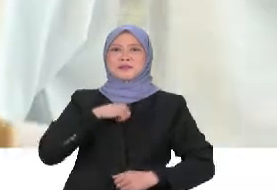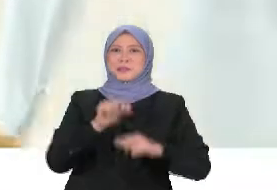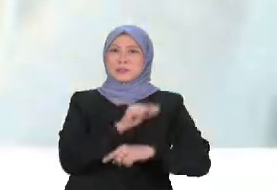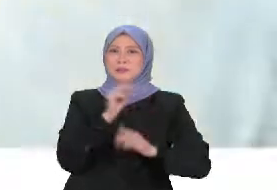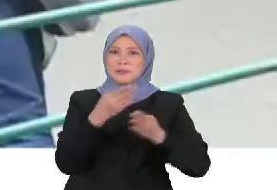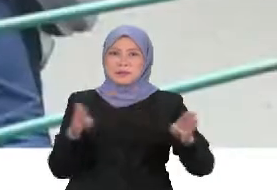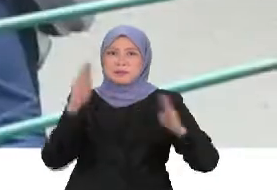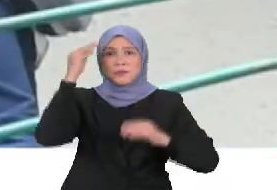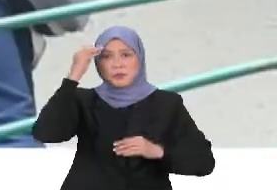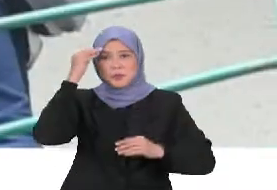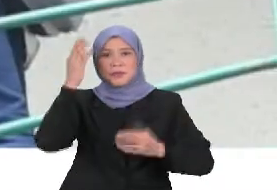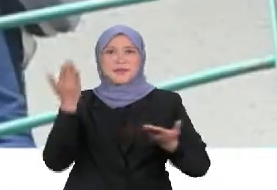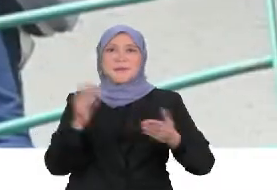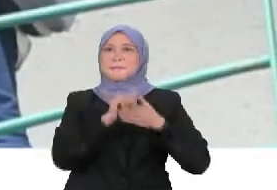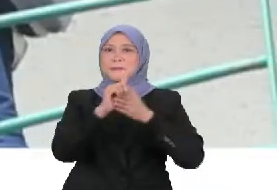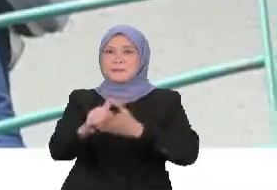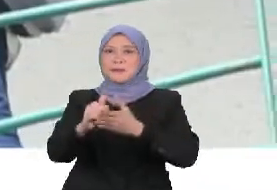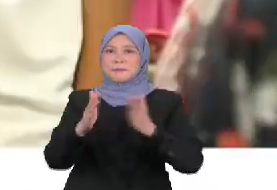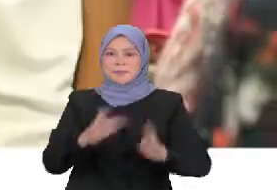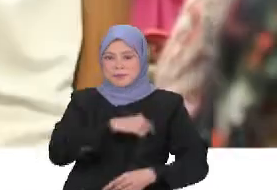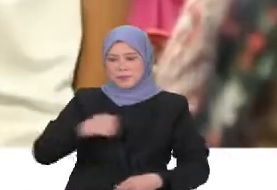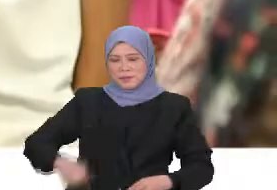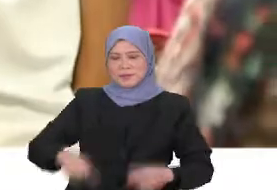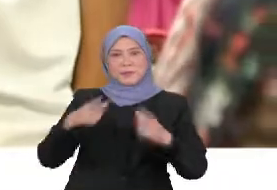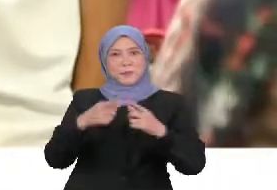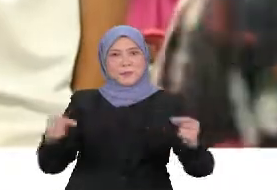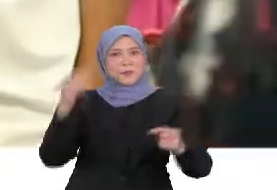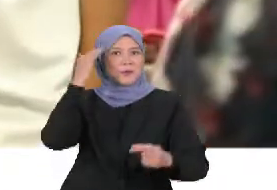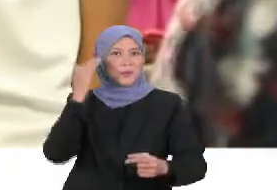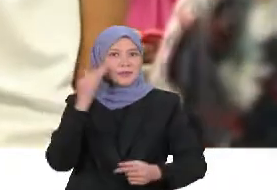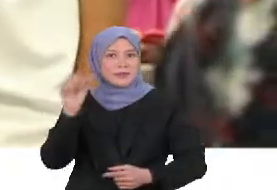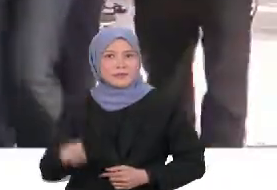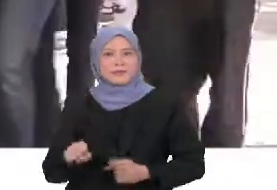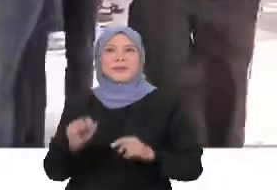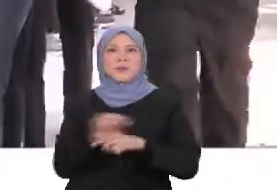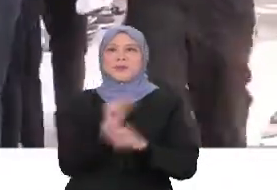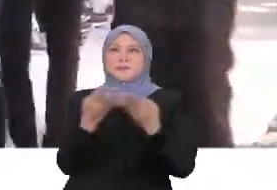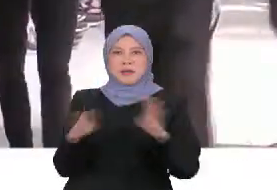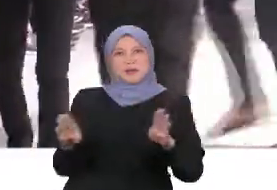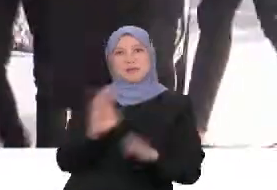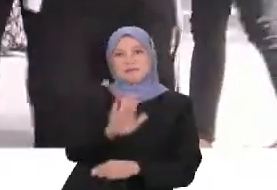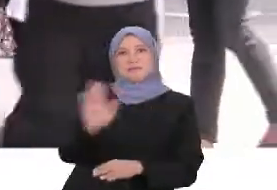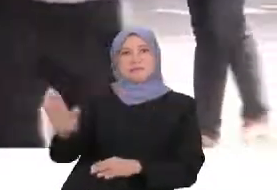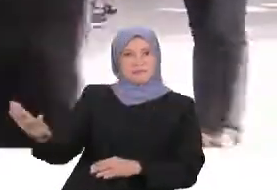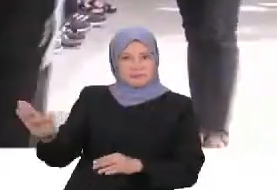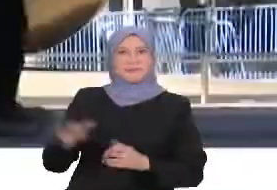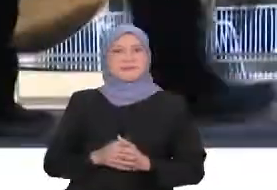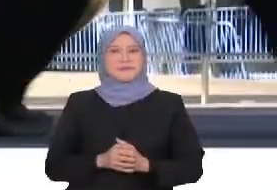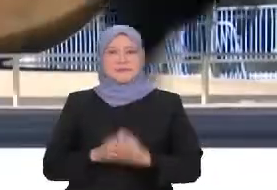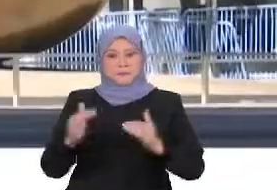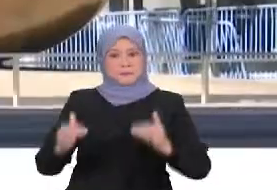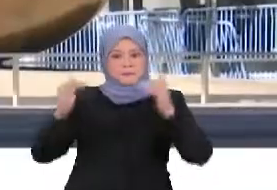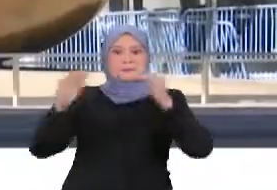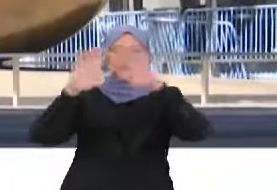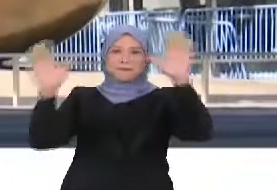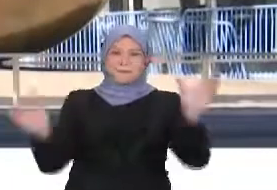Melayu seperti pemimpin China, Jepun dan Korea Selatan yang menggunakan bahasa ibunda masing-masing di